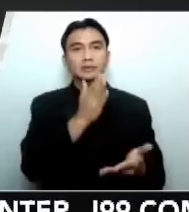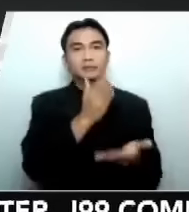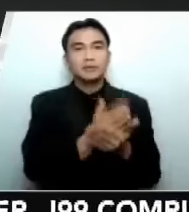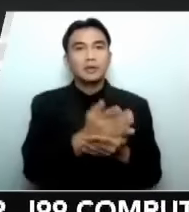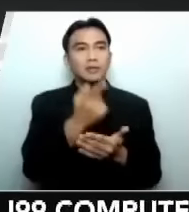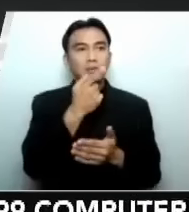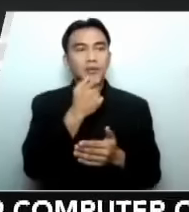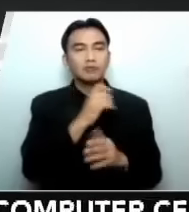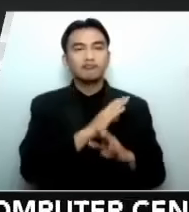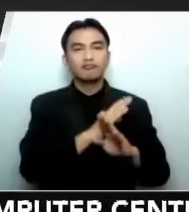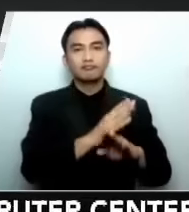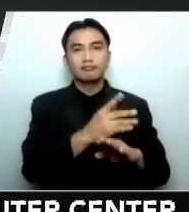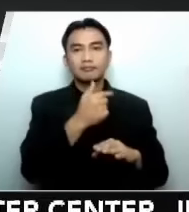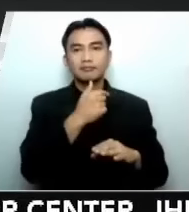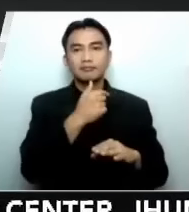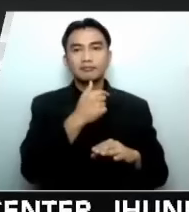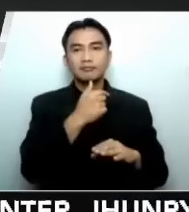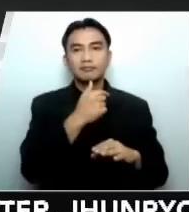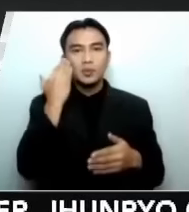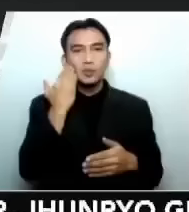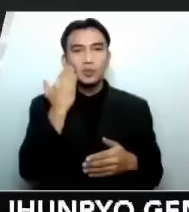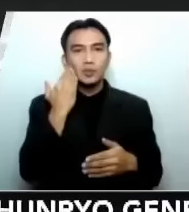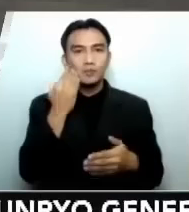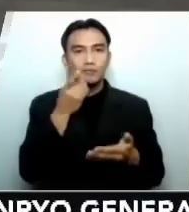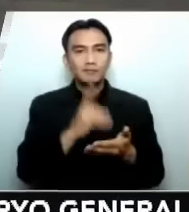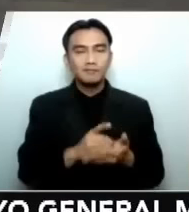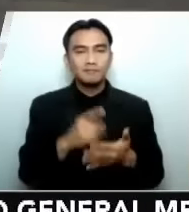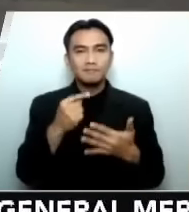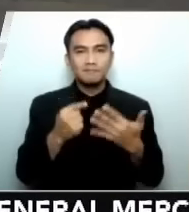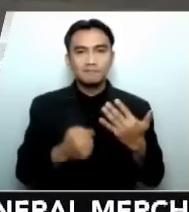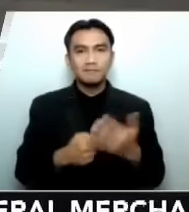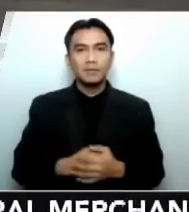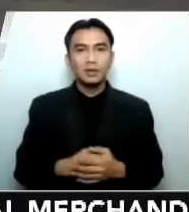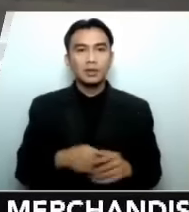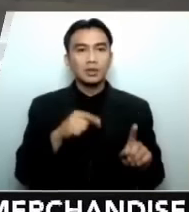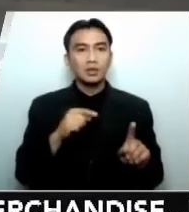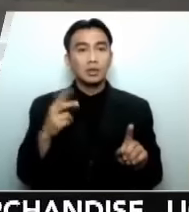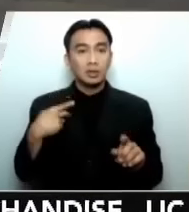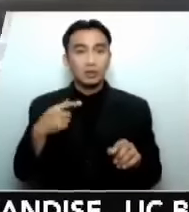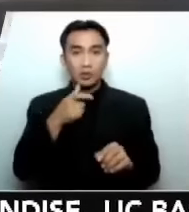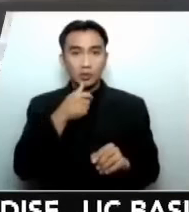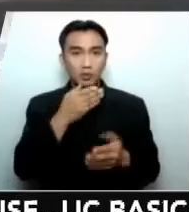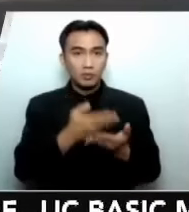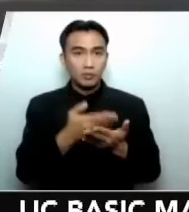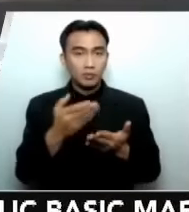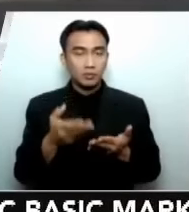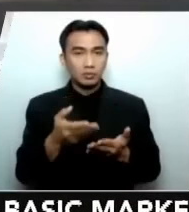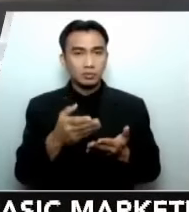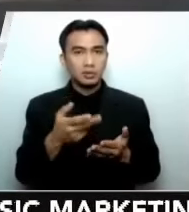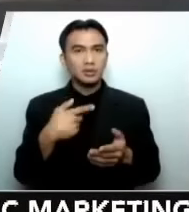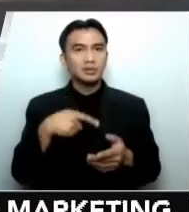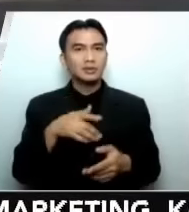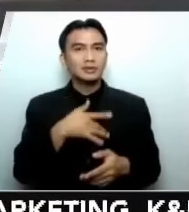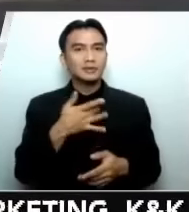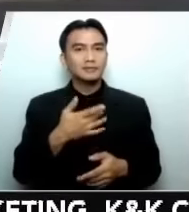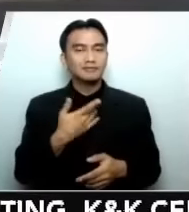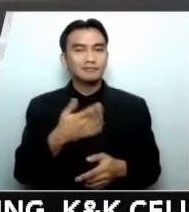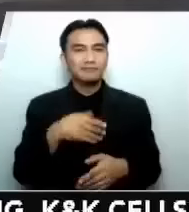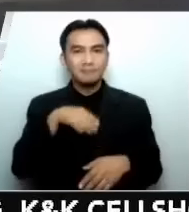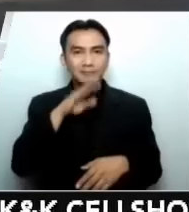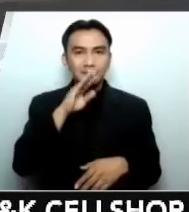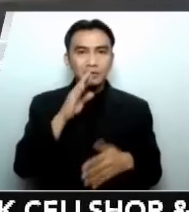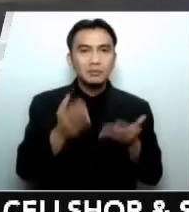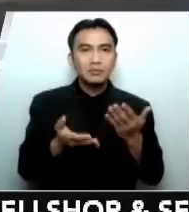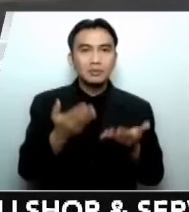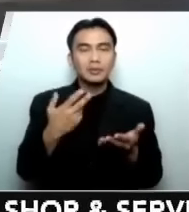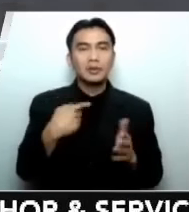Napasugo doon ang ilang breeder dahil sa pangambang mamatay ang mga binili nilang manok na nagkakahalaga ng libo-libong piso. Ayon sa